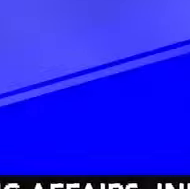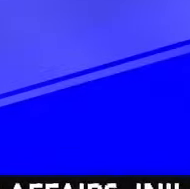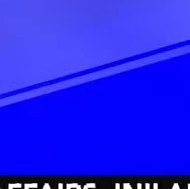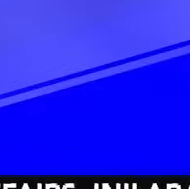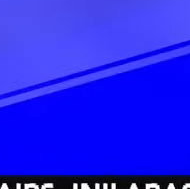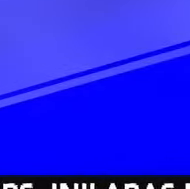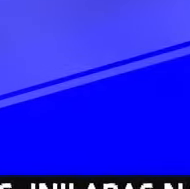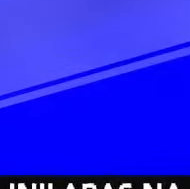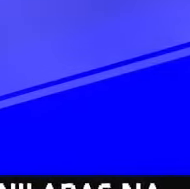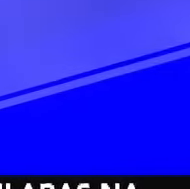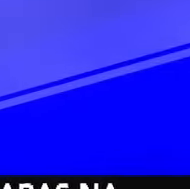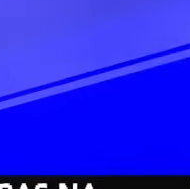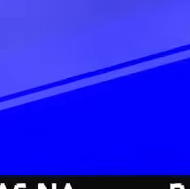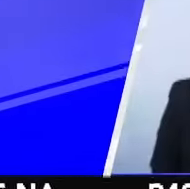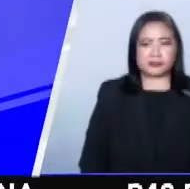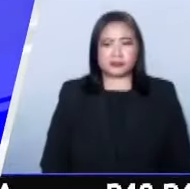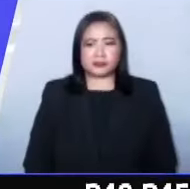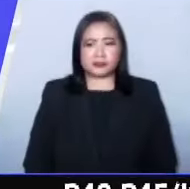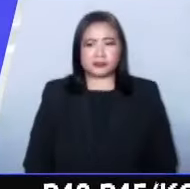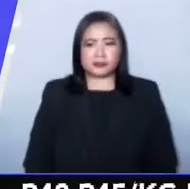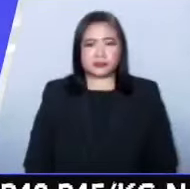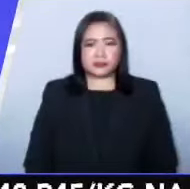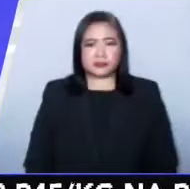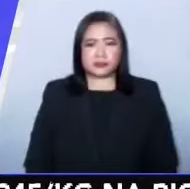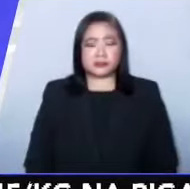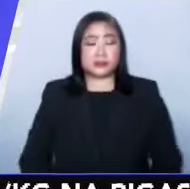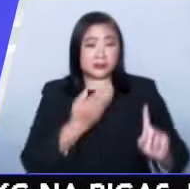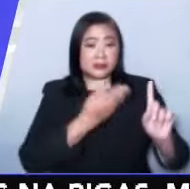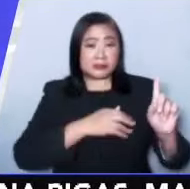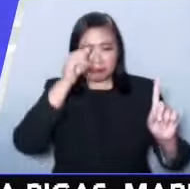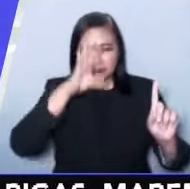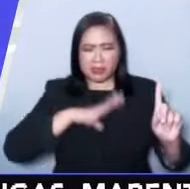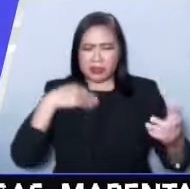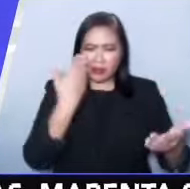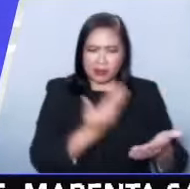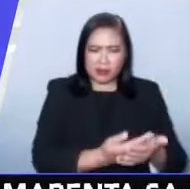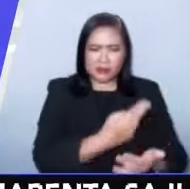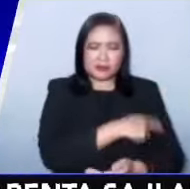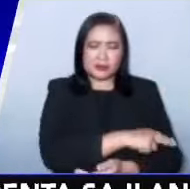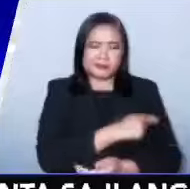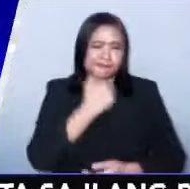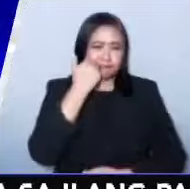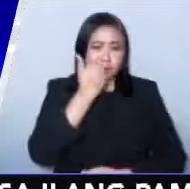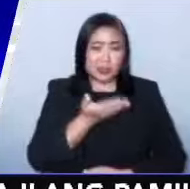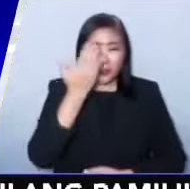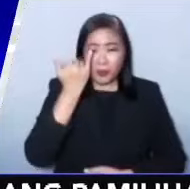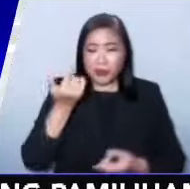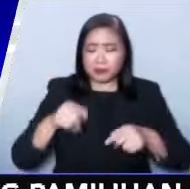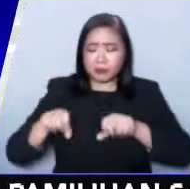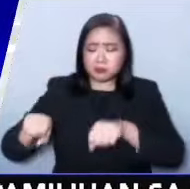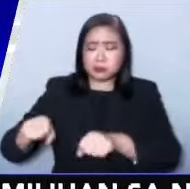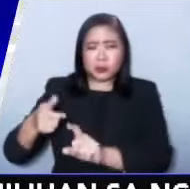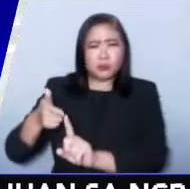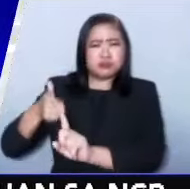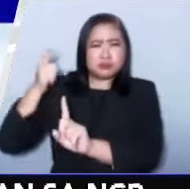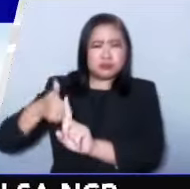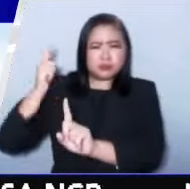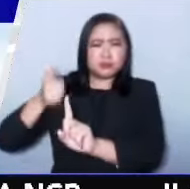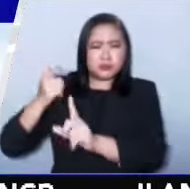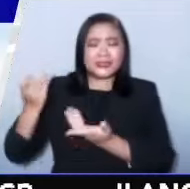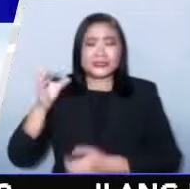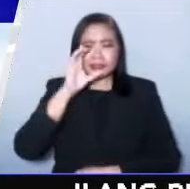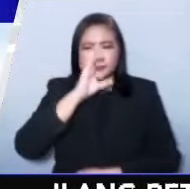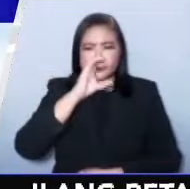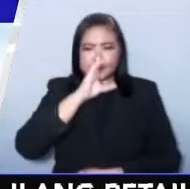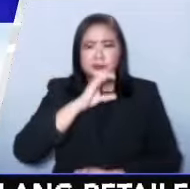Dead on arrival sa ospital ang isang lalaki matapos siyang pagbabarilin sa gitna ng kalsada sa Cebu City. Sa kuha ng CCTV, nakahinto noon